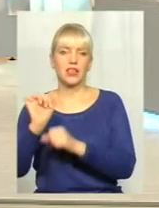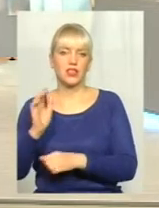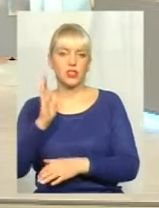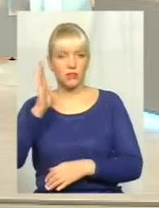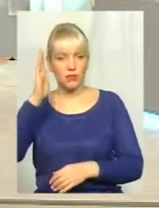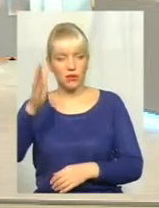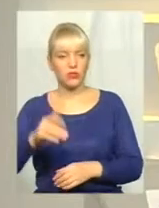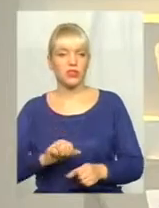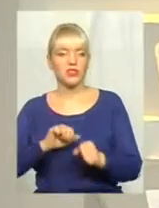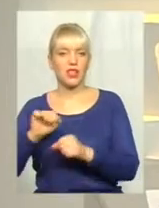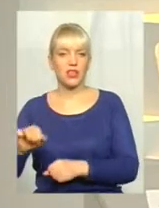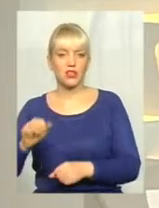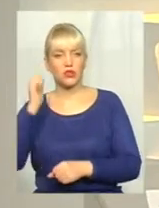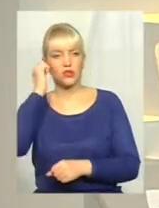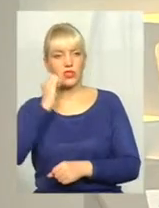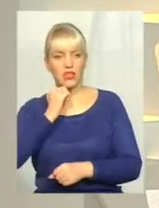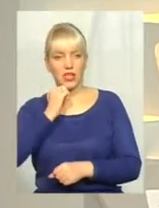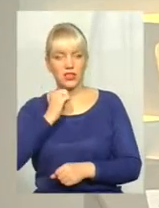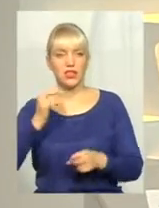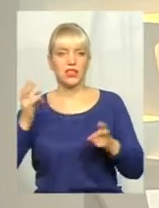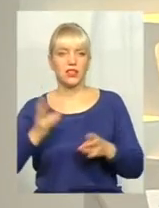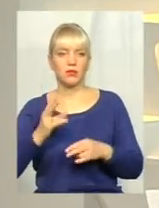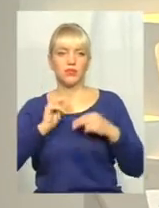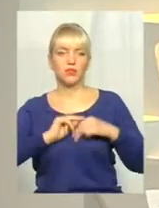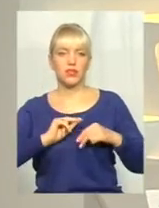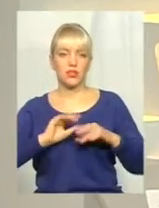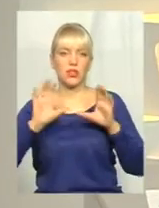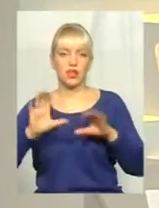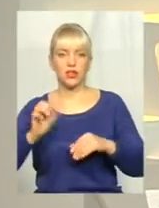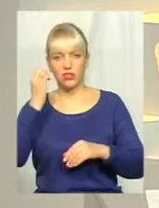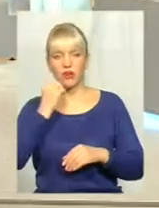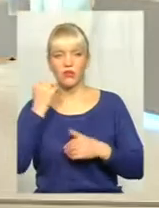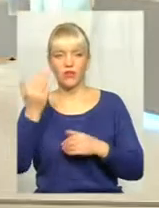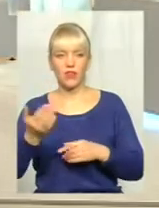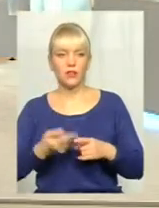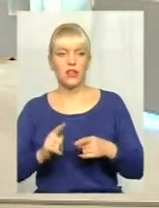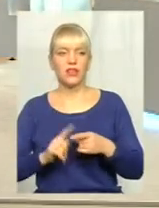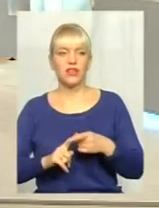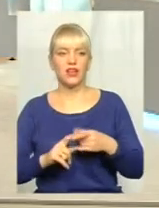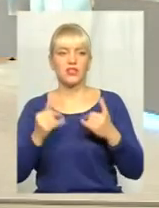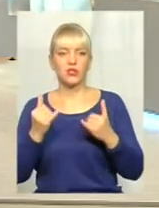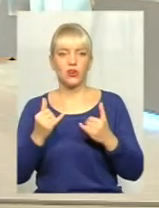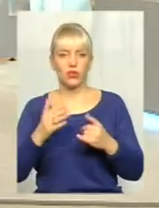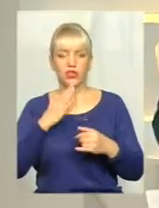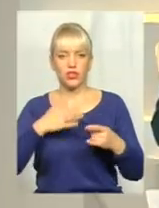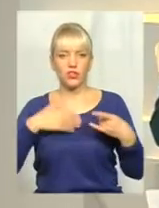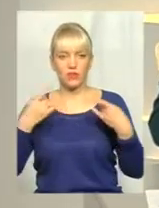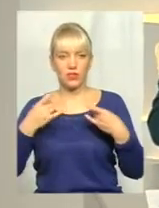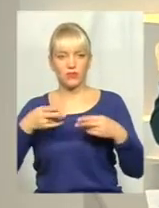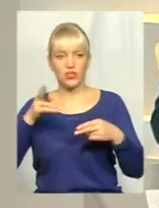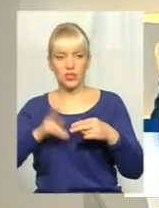майбутнє, захищену старість, необхідно працювати легально. Дякую вам. Наша ефір на сьогодні вичерпаний. Це була